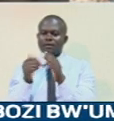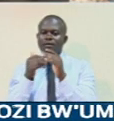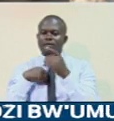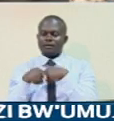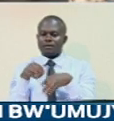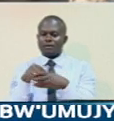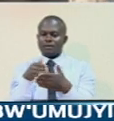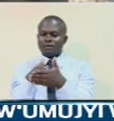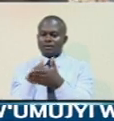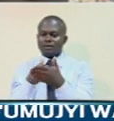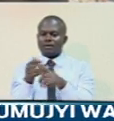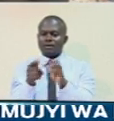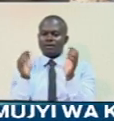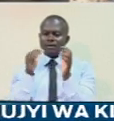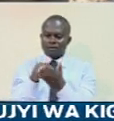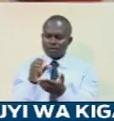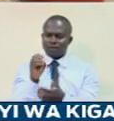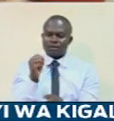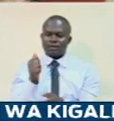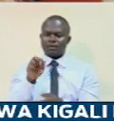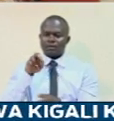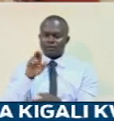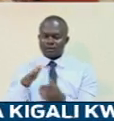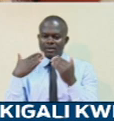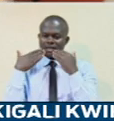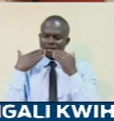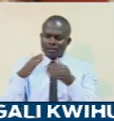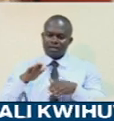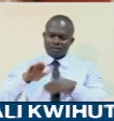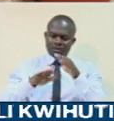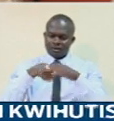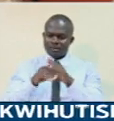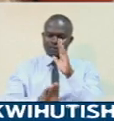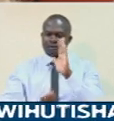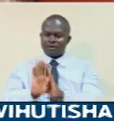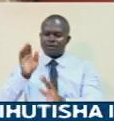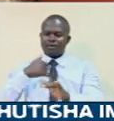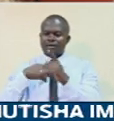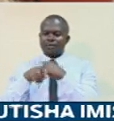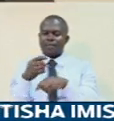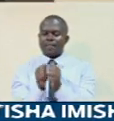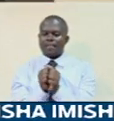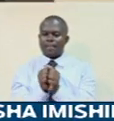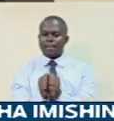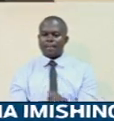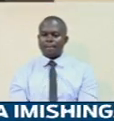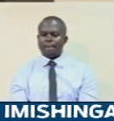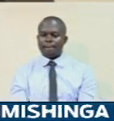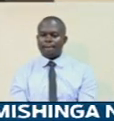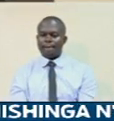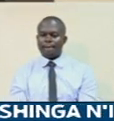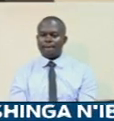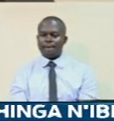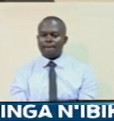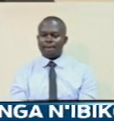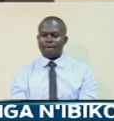bahura nazo. Ku rundi ruhande, Umaru ashima intambwe u Rwanda rugezeho mu guteza imbere abafite ubumuga. Nous on voit exactement le